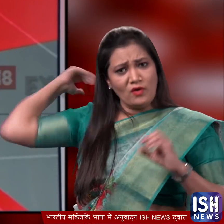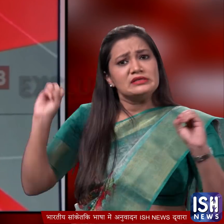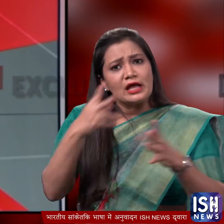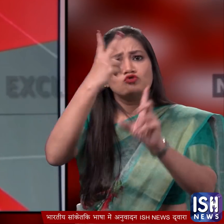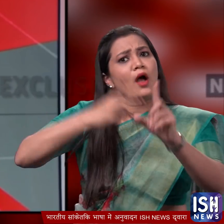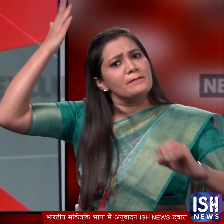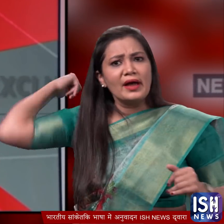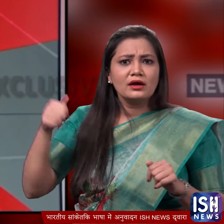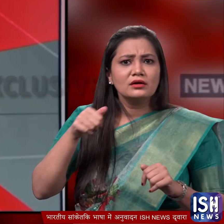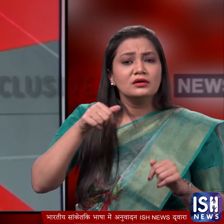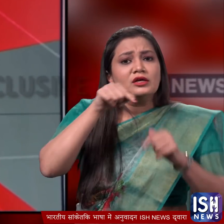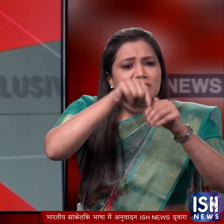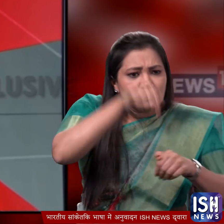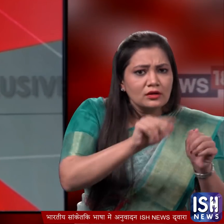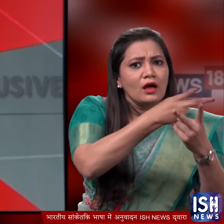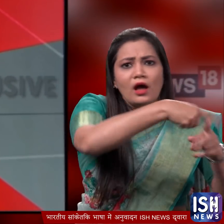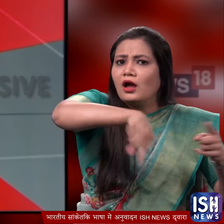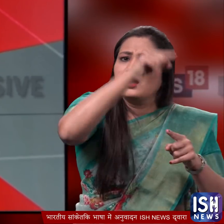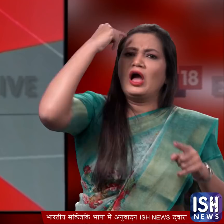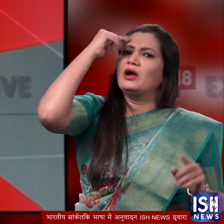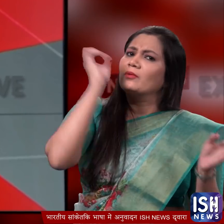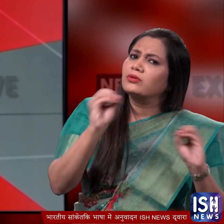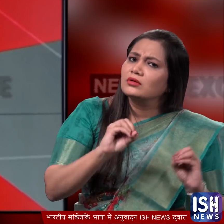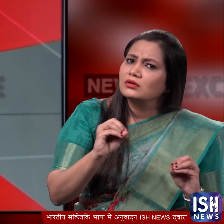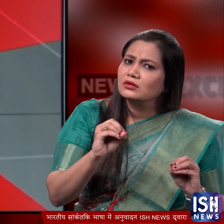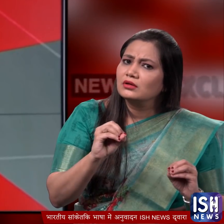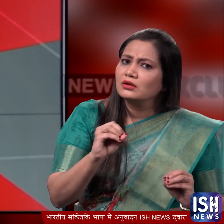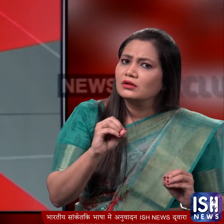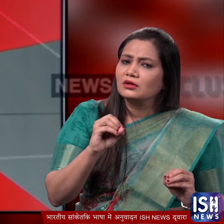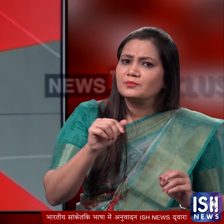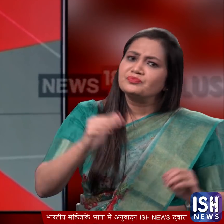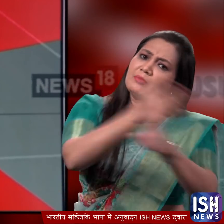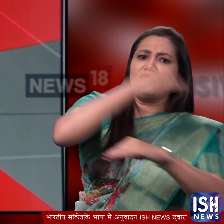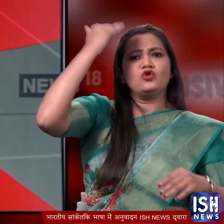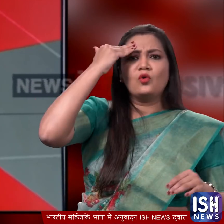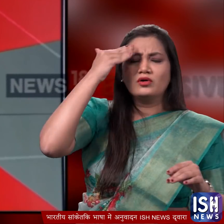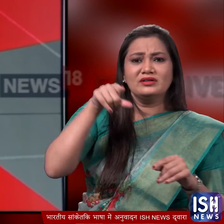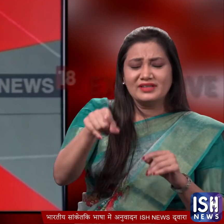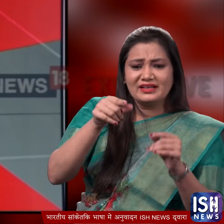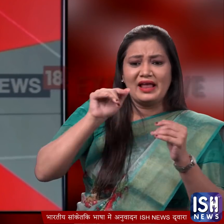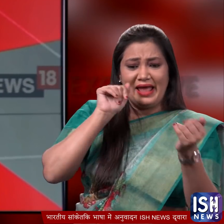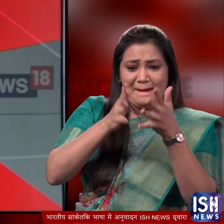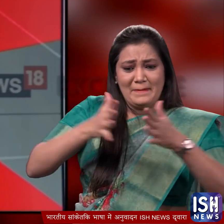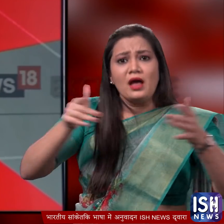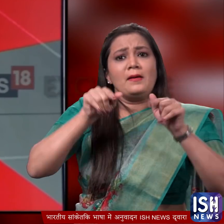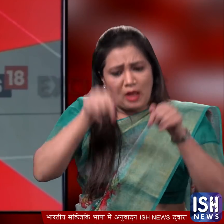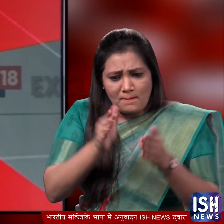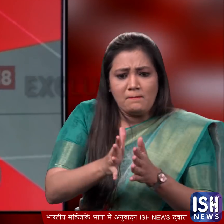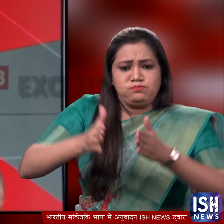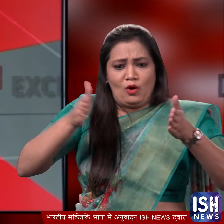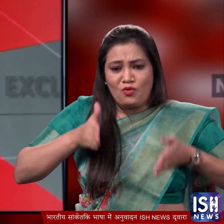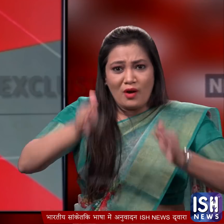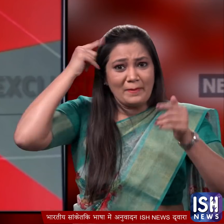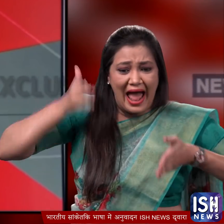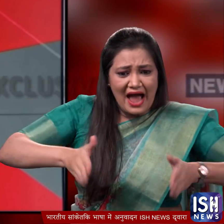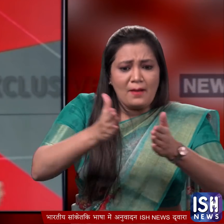प्रोजेक्ट 2 साल पहले शुरू हुआ था, तब किसी राजनीतिक दल या संगठन का माथा क्यों नहीं ठनका। ये तो पहले से तय था कि चांदनी चौक की मुख्य सड़क की चौड़ाई